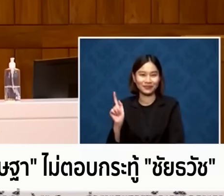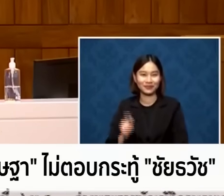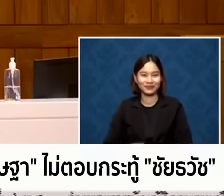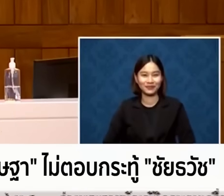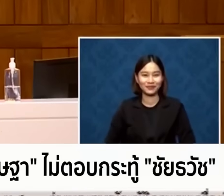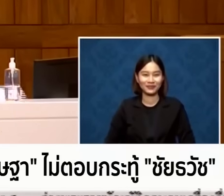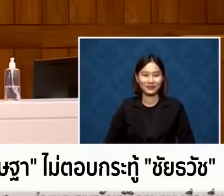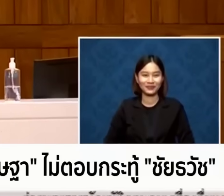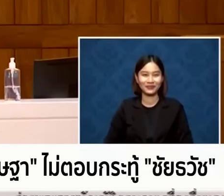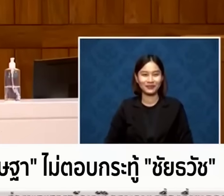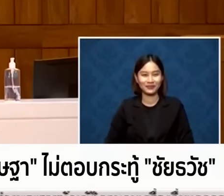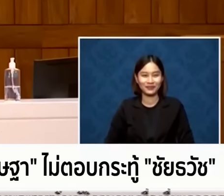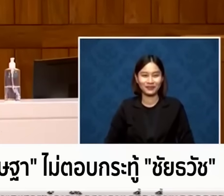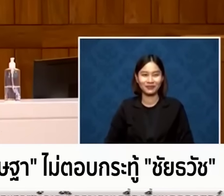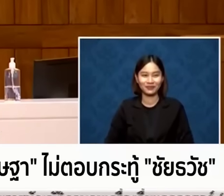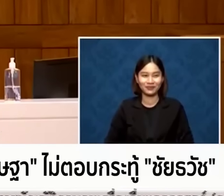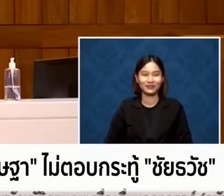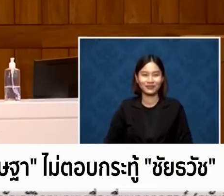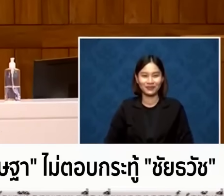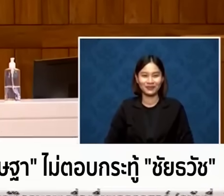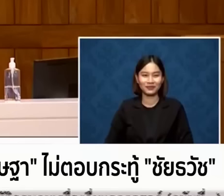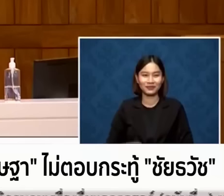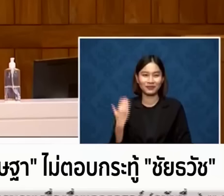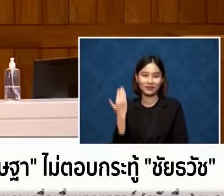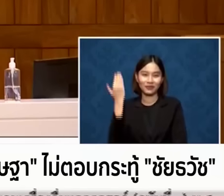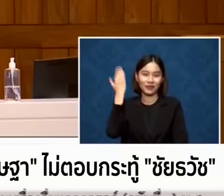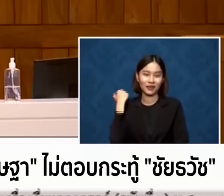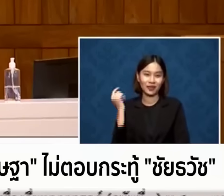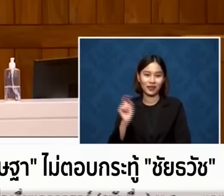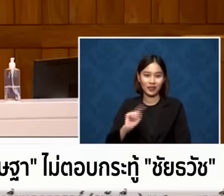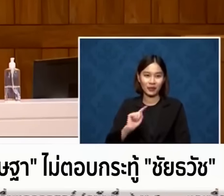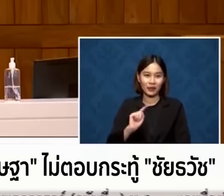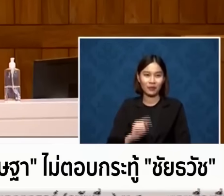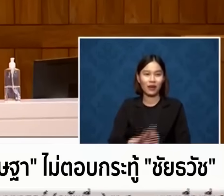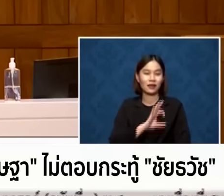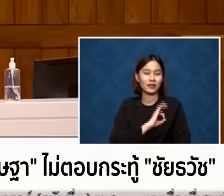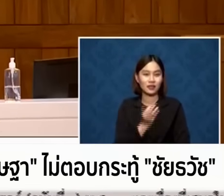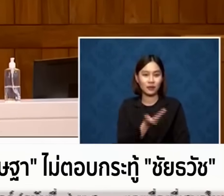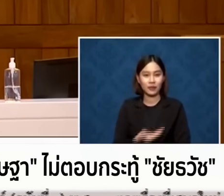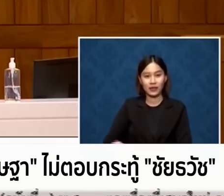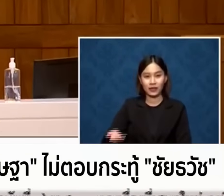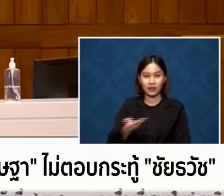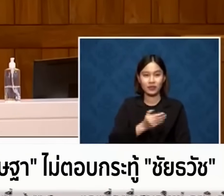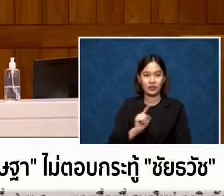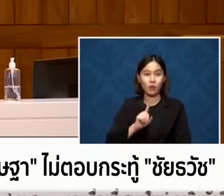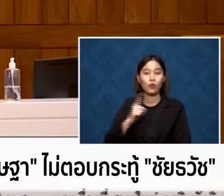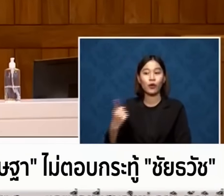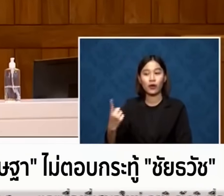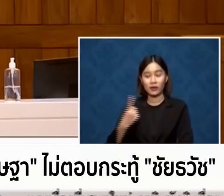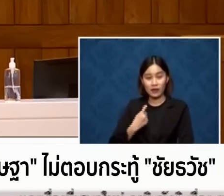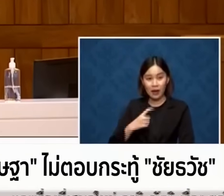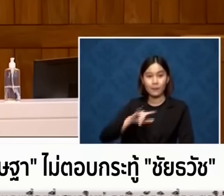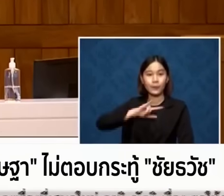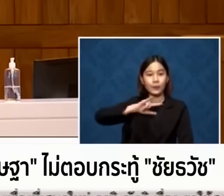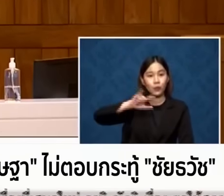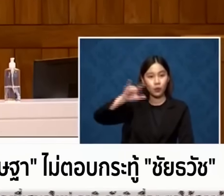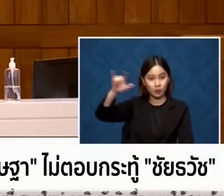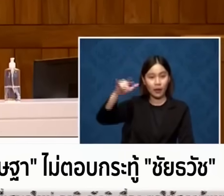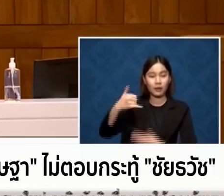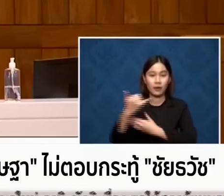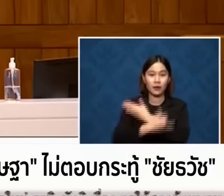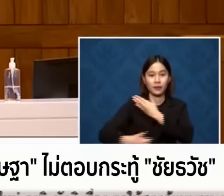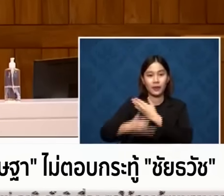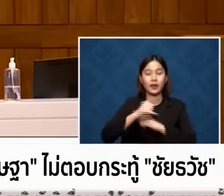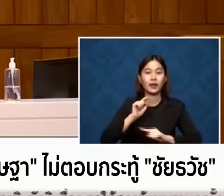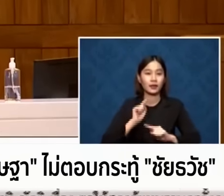คุณชัยวัฒก็เลยทำให้คุณชวัฒน์ไม่พอใจแล้วหลังจากนั้นก็ประท้วงกันวุ่นลามไปถึงรองประธานสภาเลยนะ